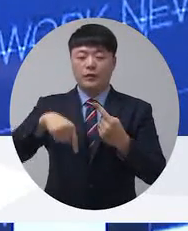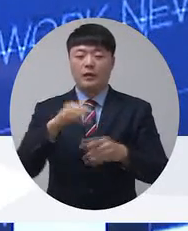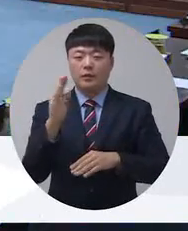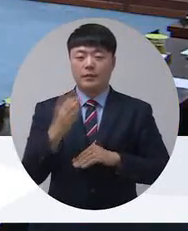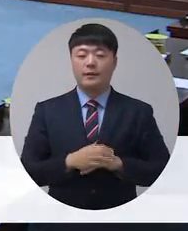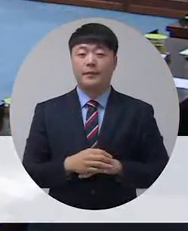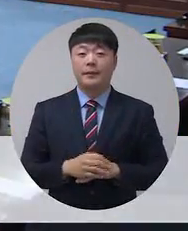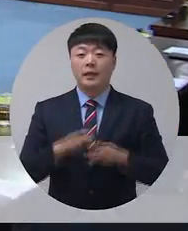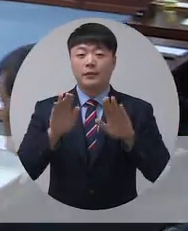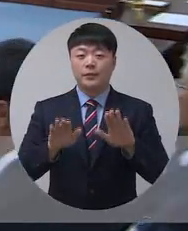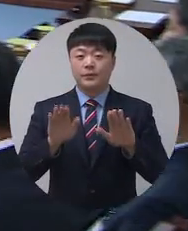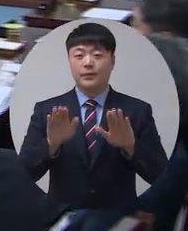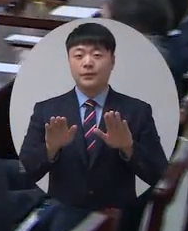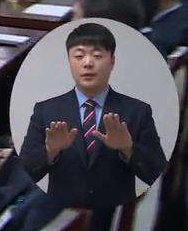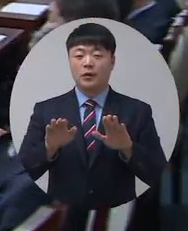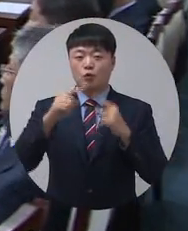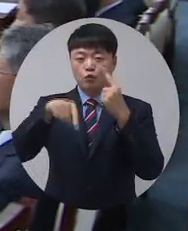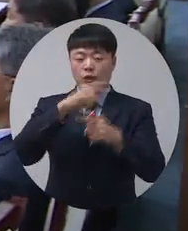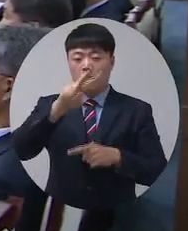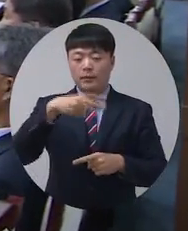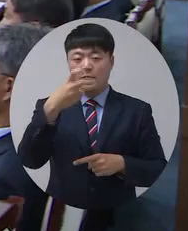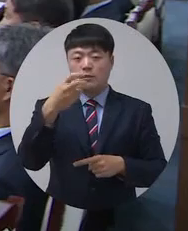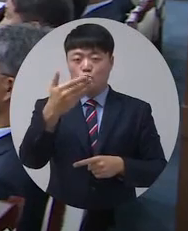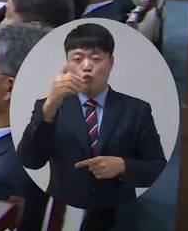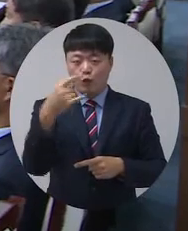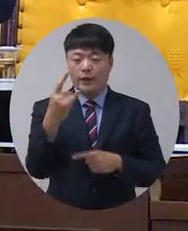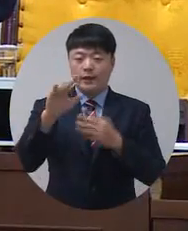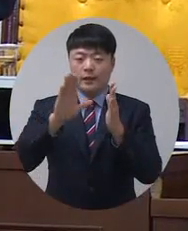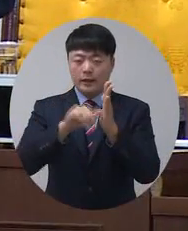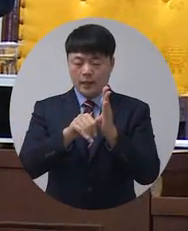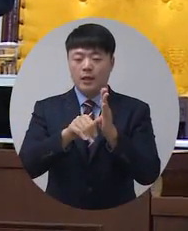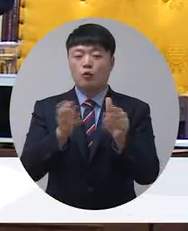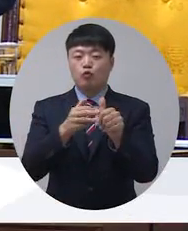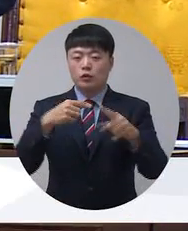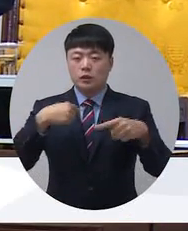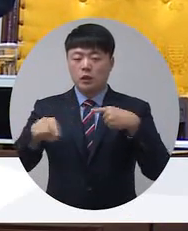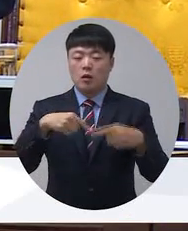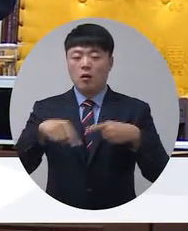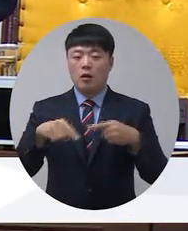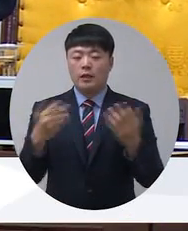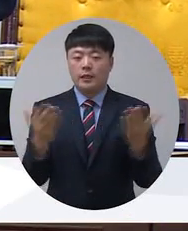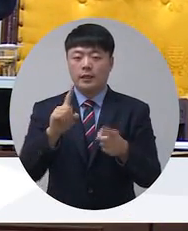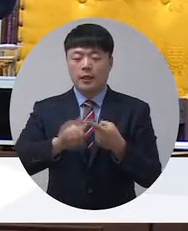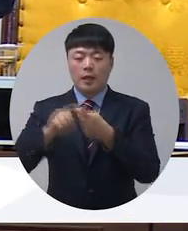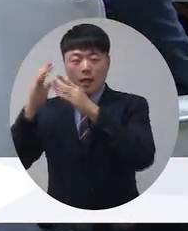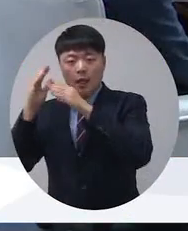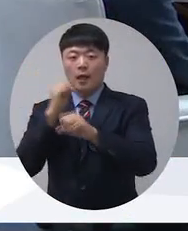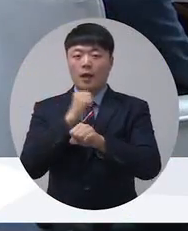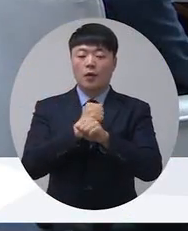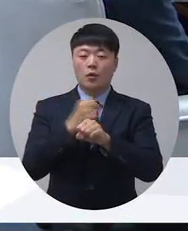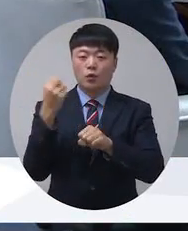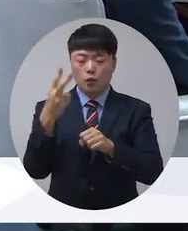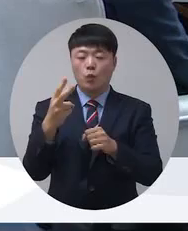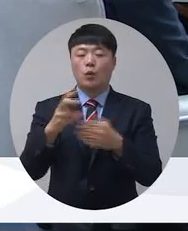운영합니다. 이번 제229회 임시회에서는 2019년 군정 주요 업무계획 청취와 의회 관련